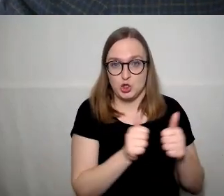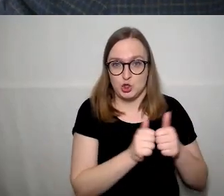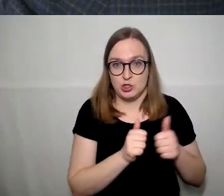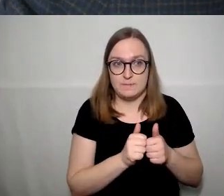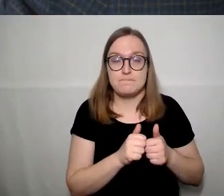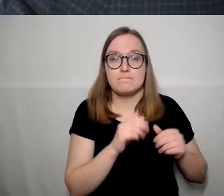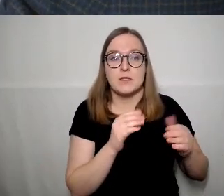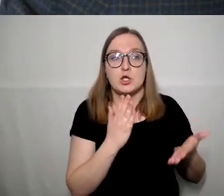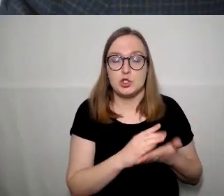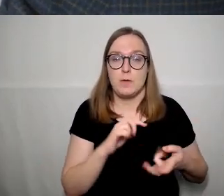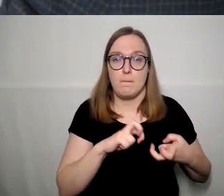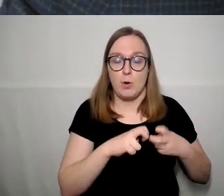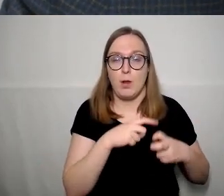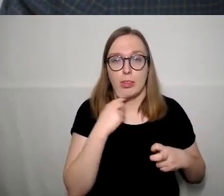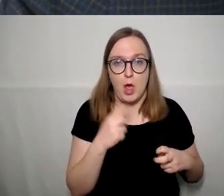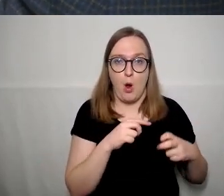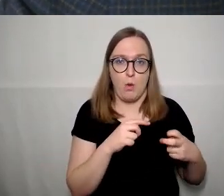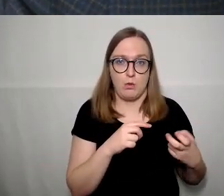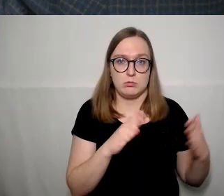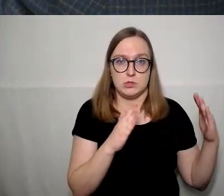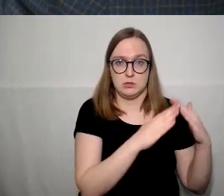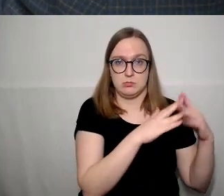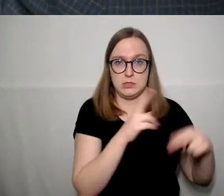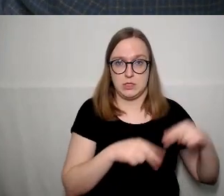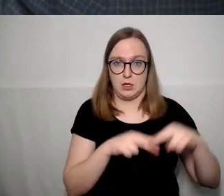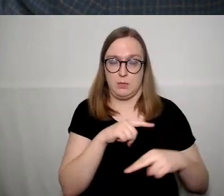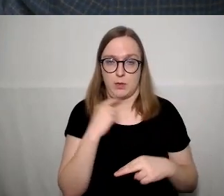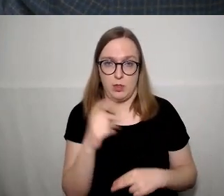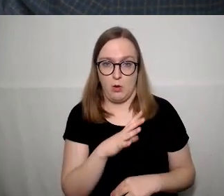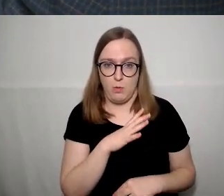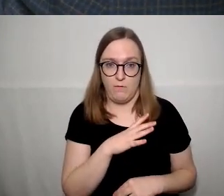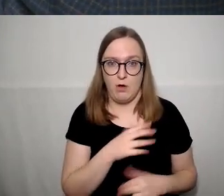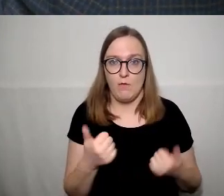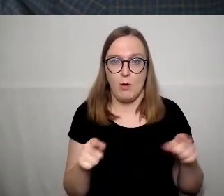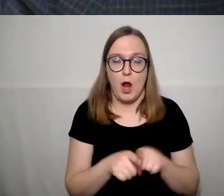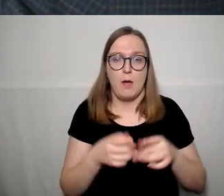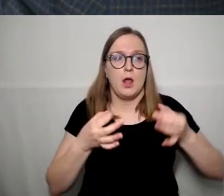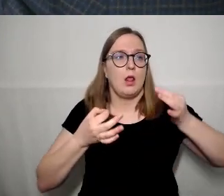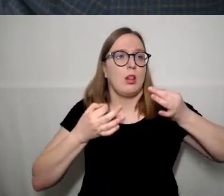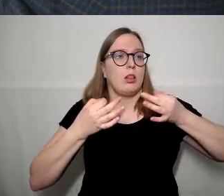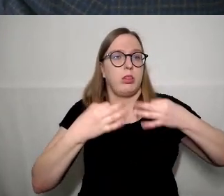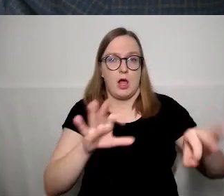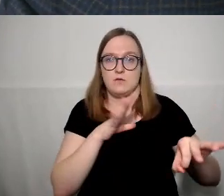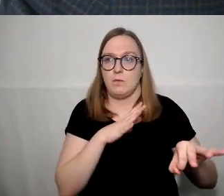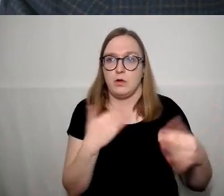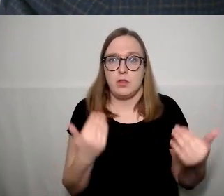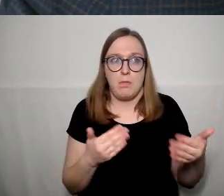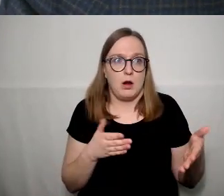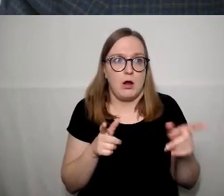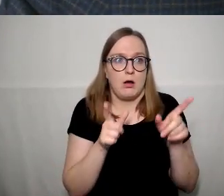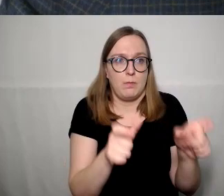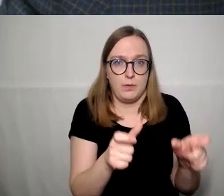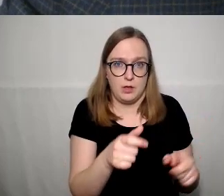apstatymu, kuri buvo paleista praktiškai kaip džinas iš butelio ir jinai yra nevaldoma. Daug labai